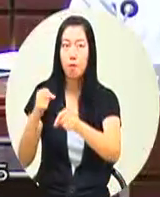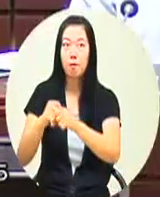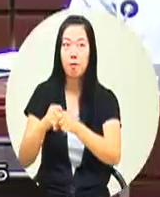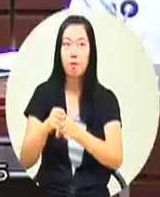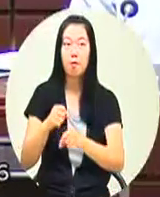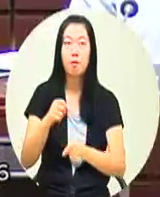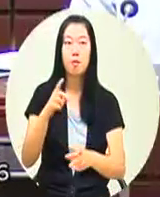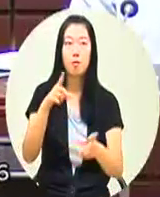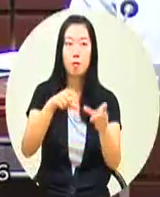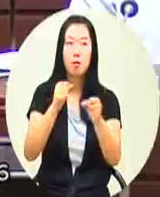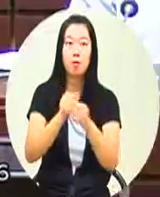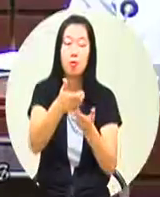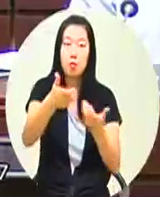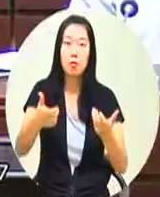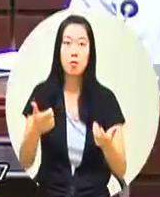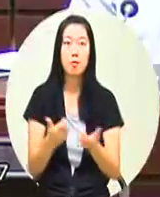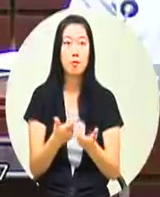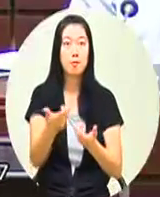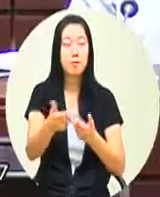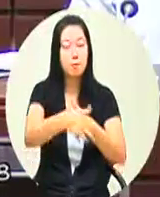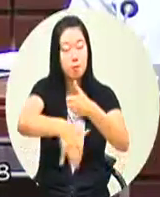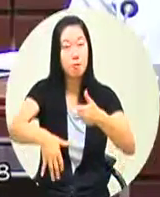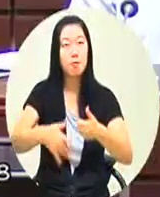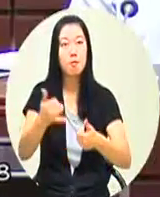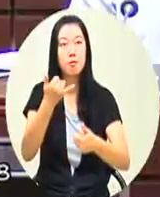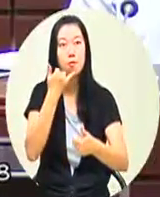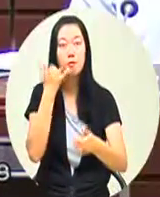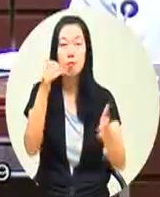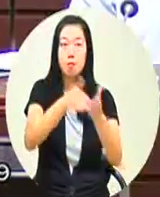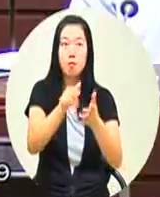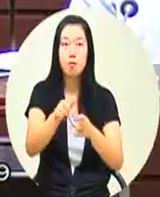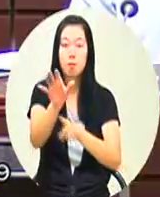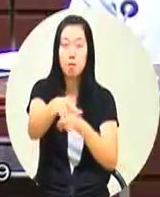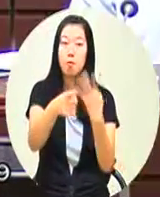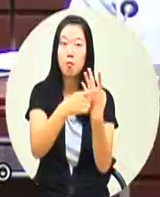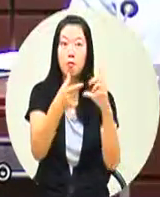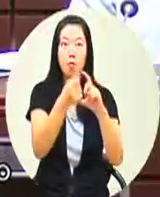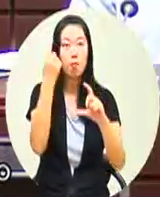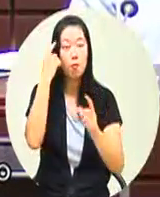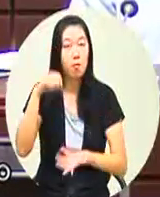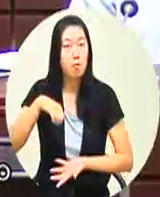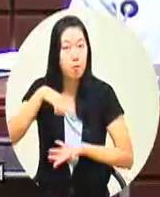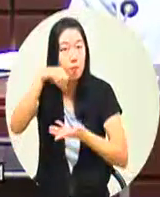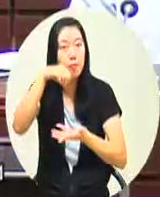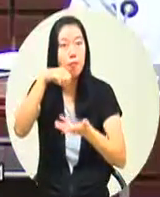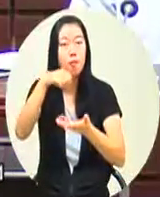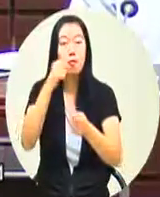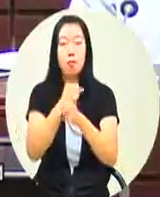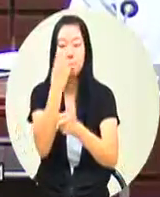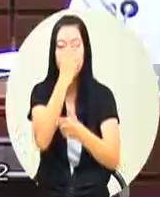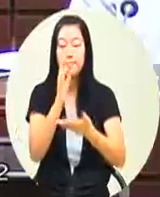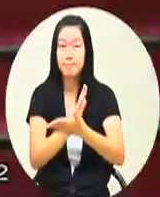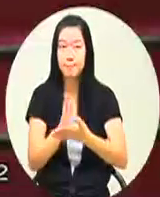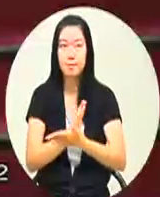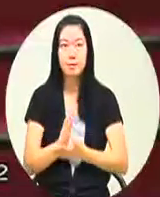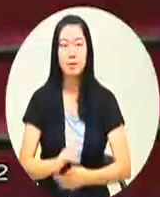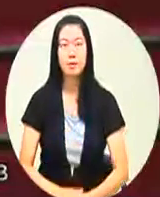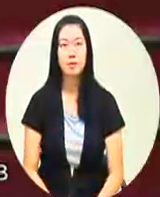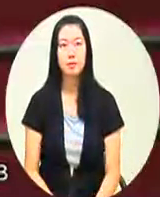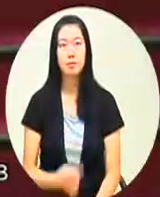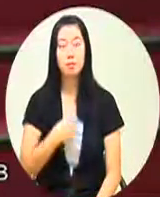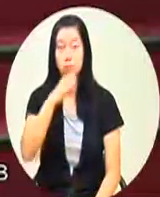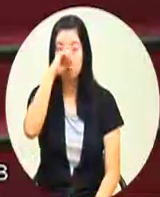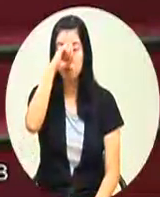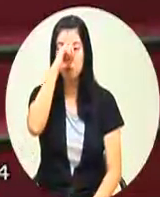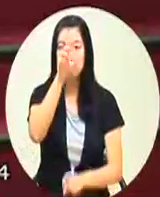用费分类各单位，好，那时候针对农业局的部分我们会提出一些审查。 好，请坐。所以我希望